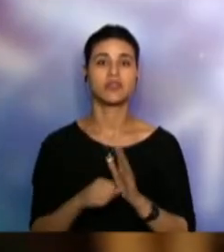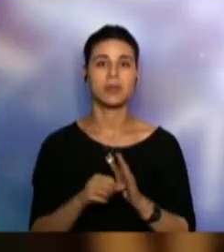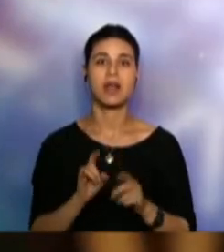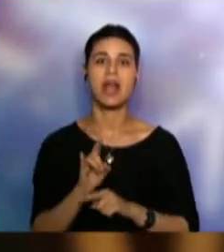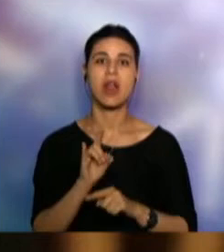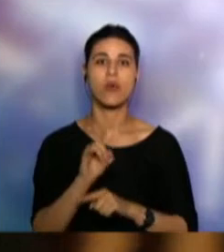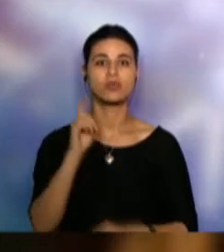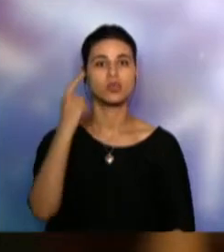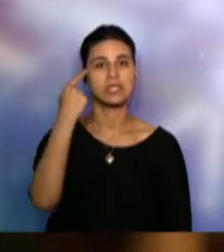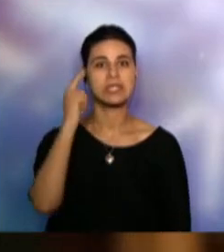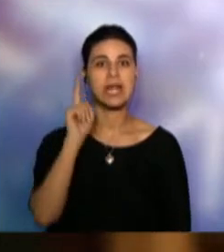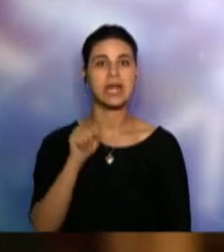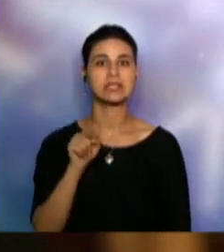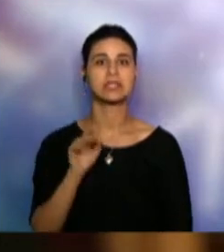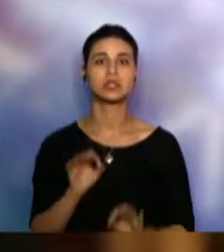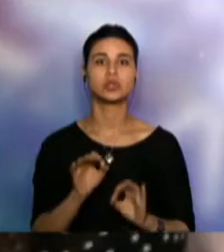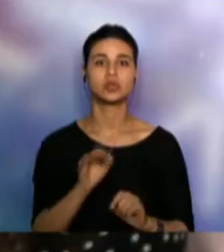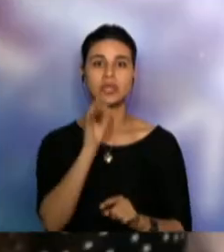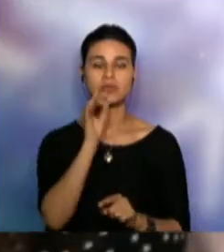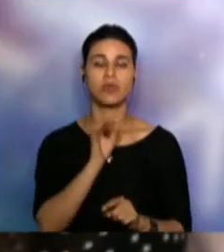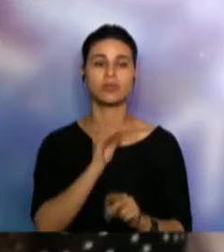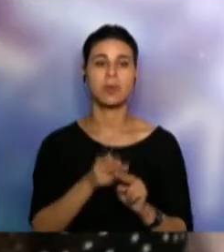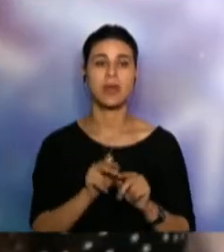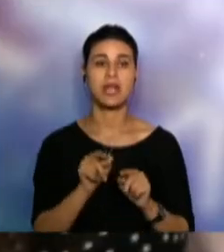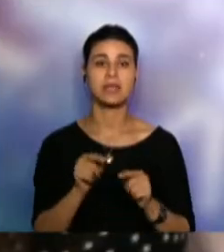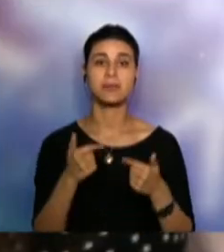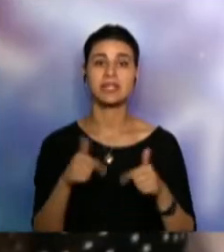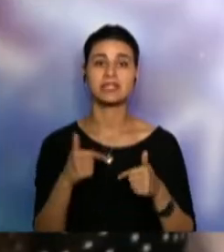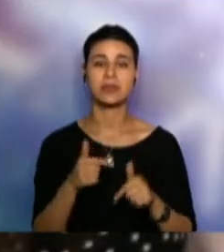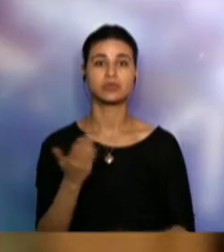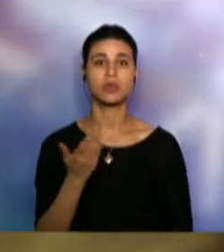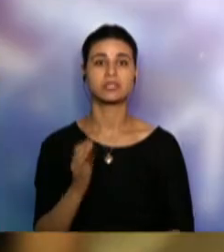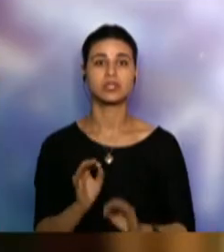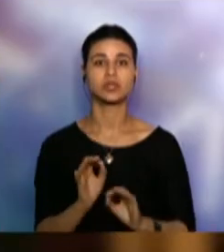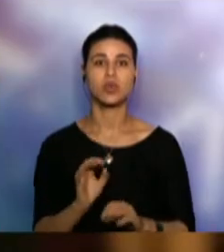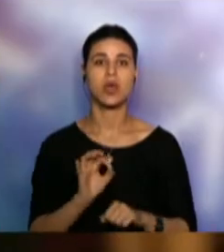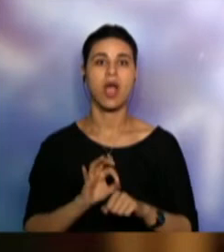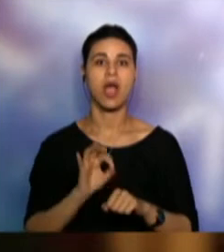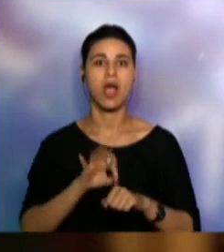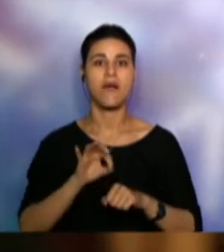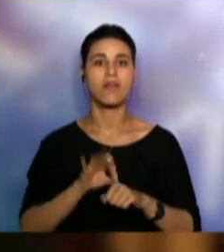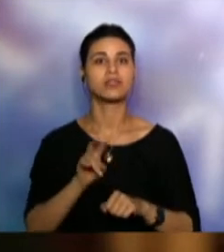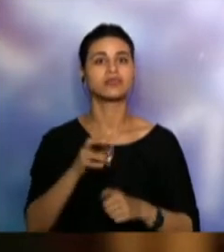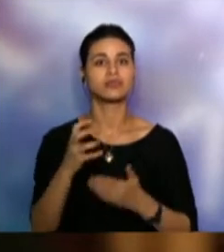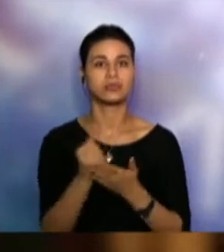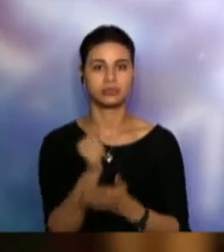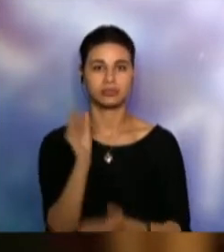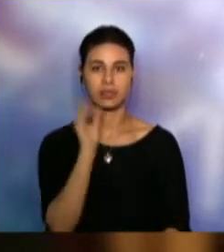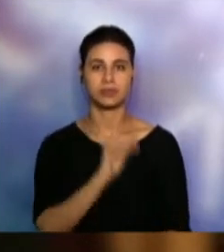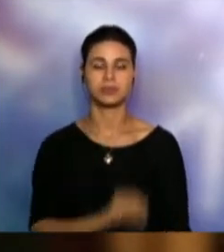ხელოვნური ინტელექტი. ზუსტად გვიჩვენებს იმ სპეციფიკურ ტესტებს, რომლებსაც სწორ დიაგნოსტიკამდე მივყავართ.